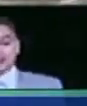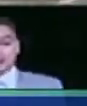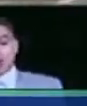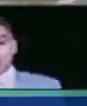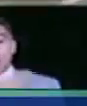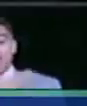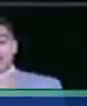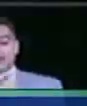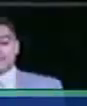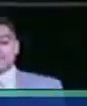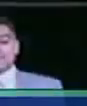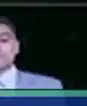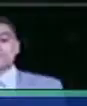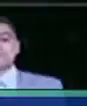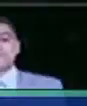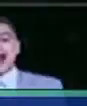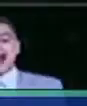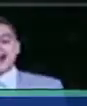يا ملك